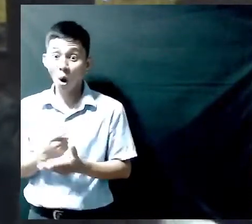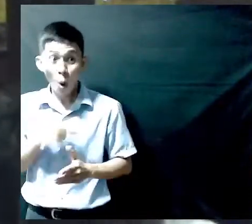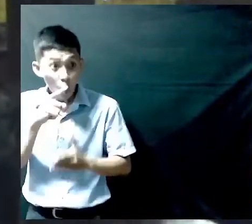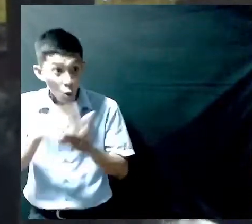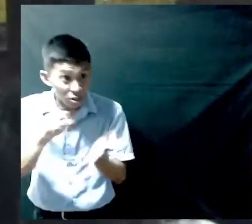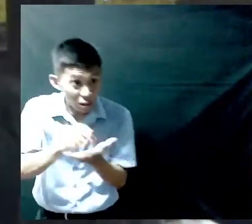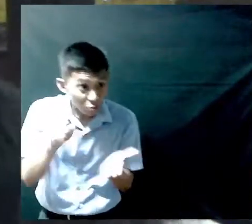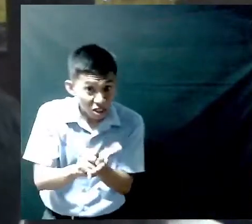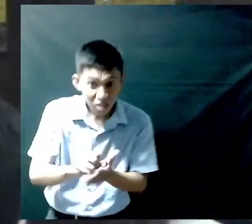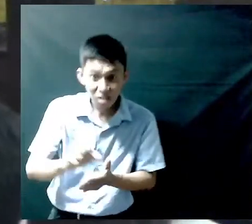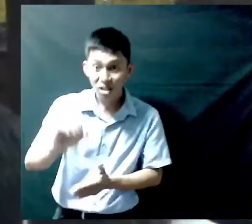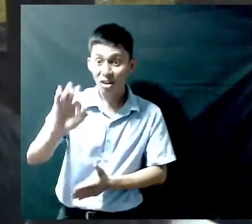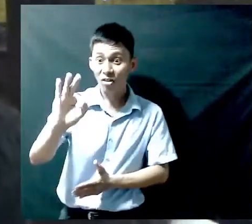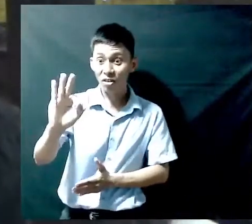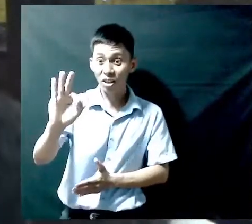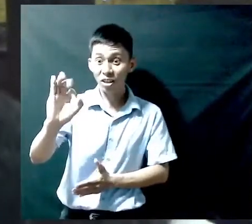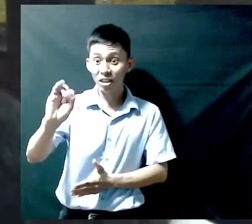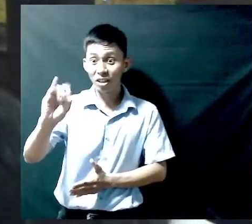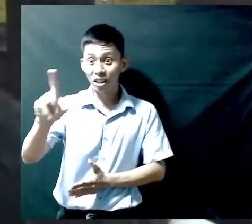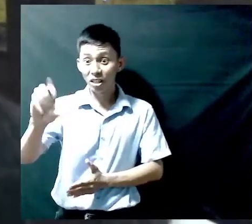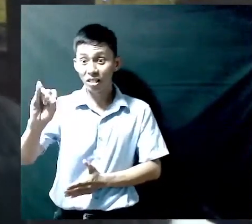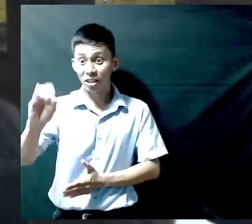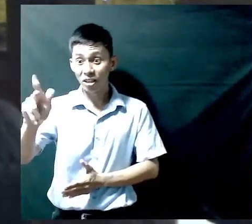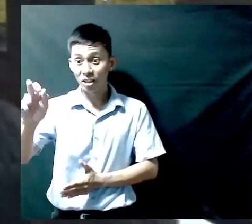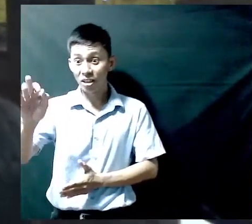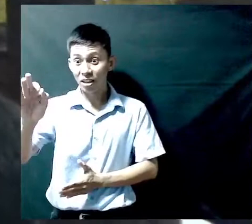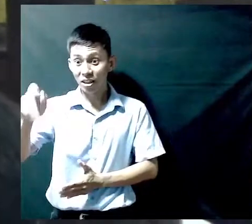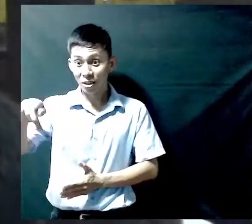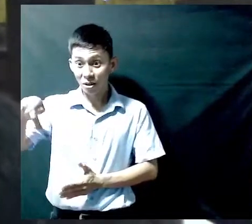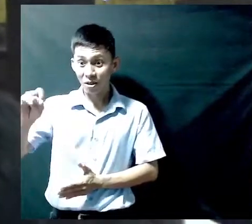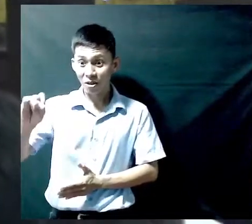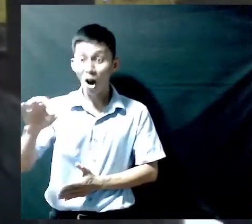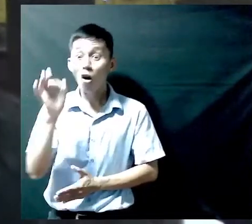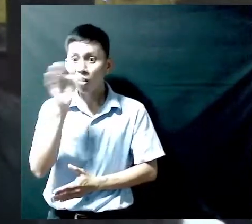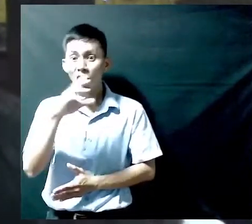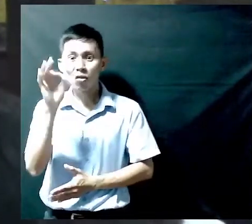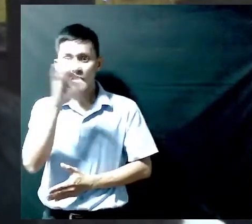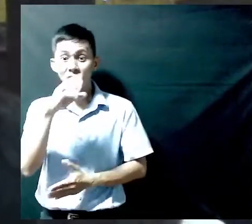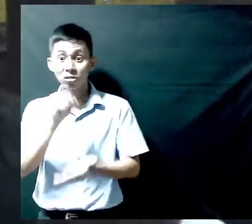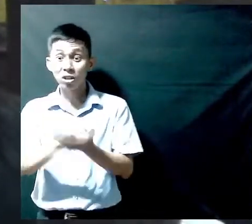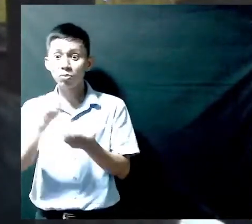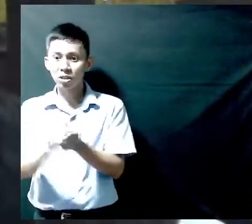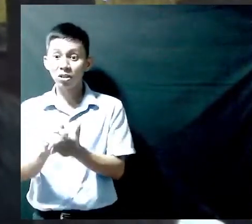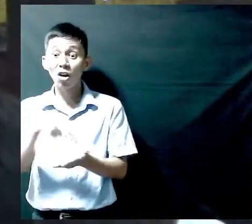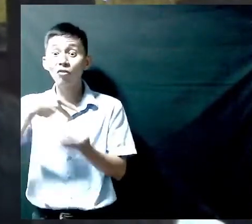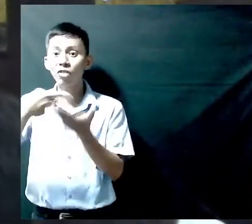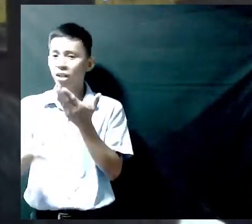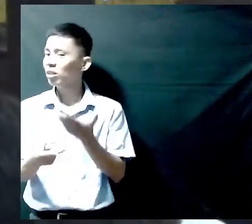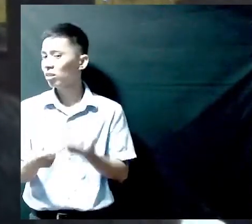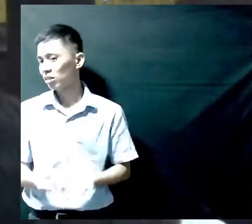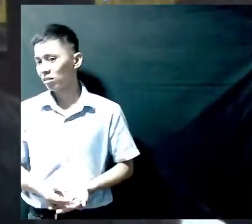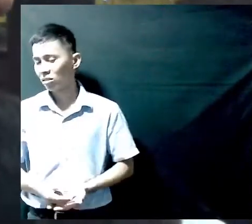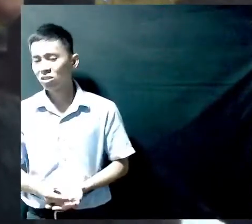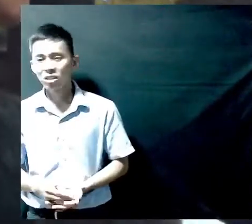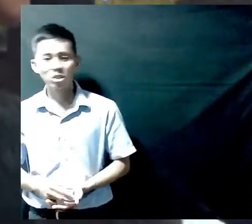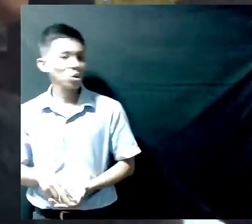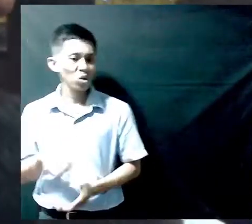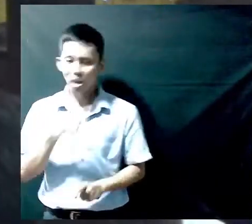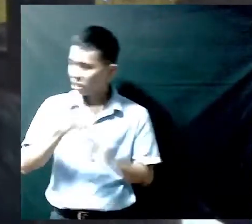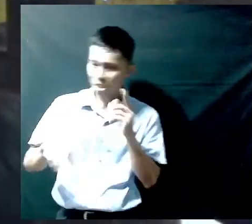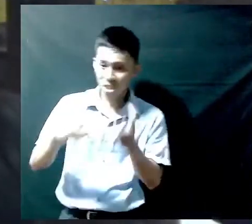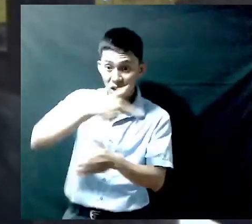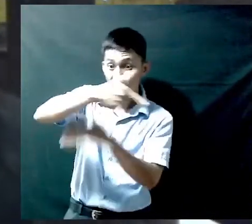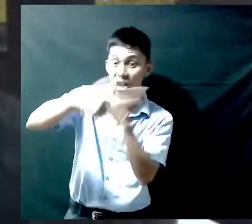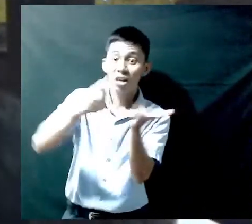Kasi ma-Pilipino na ako, binabagsak ko pa Pilipino. Kundi ba naman ako matalinong tao? No? Mga grade po,